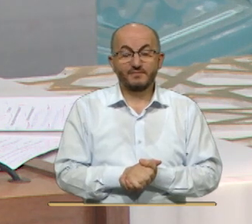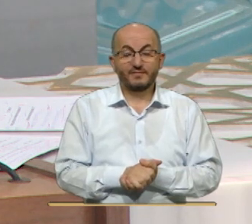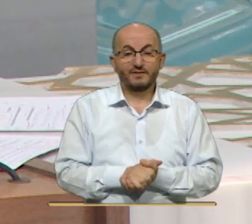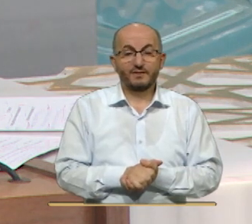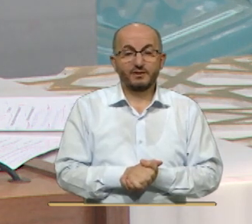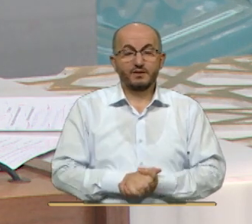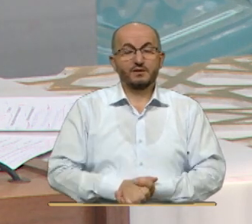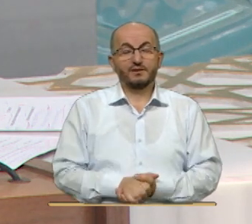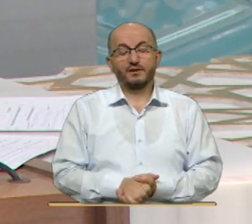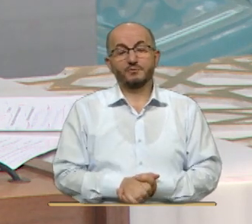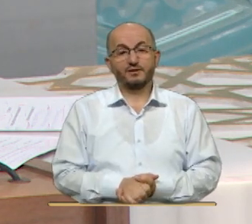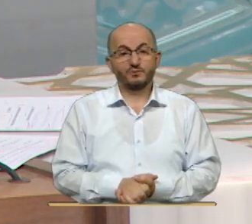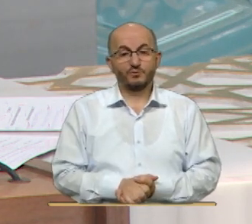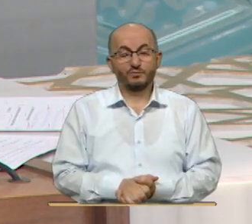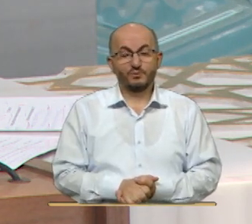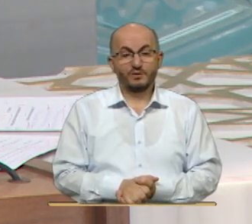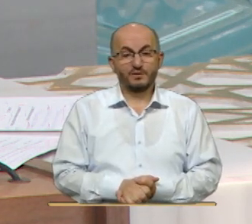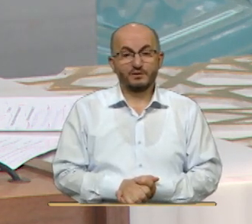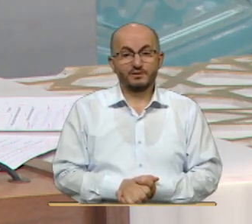Allahu veliyyüllezine amenu